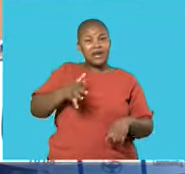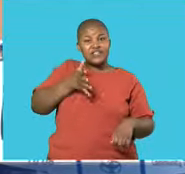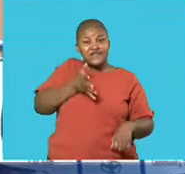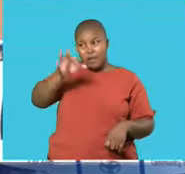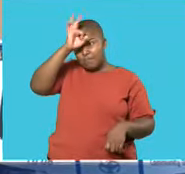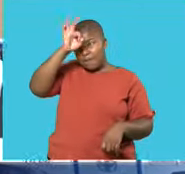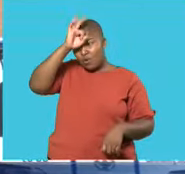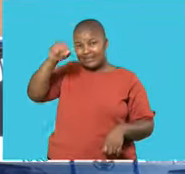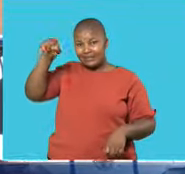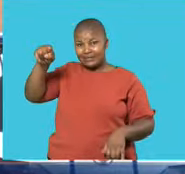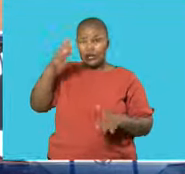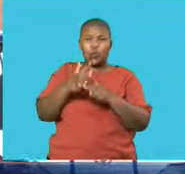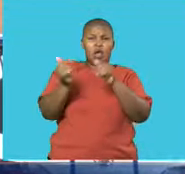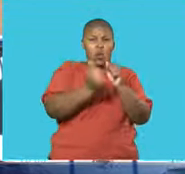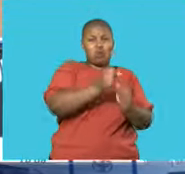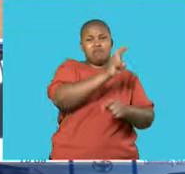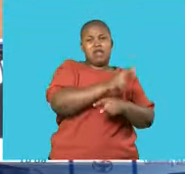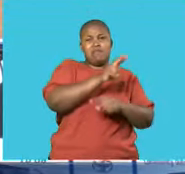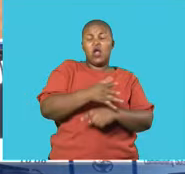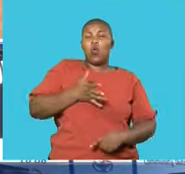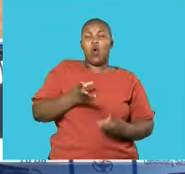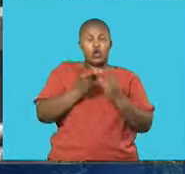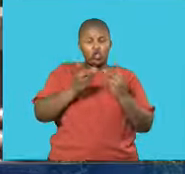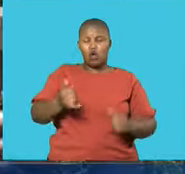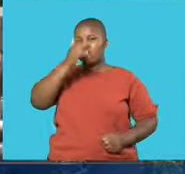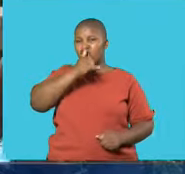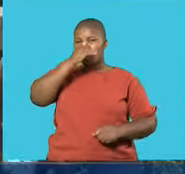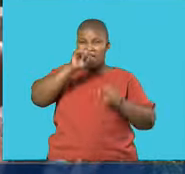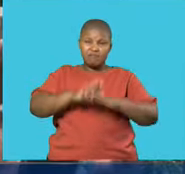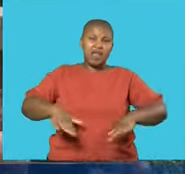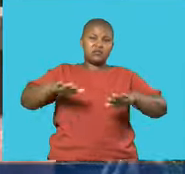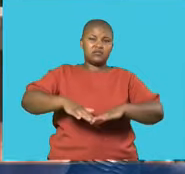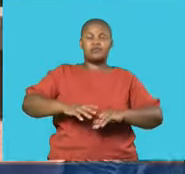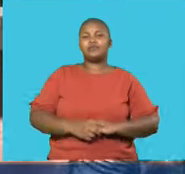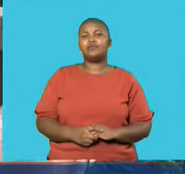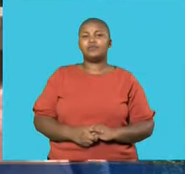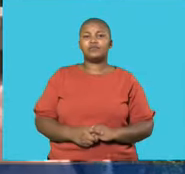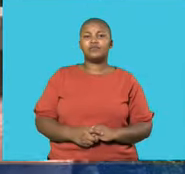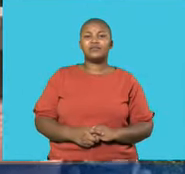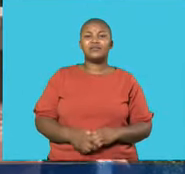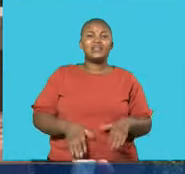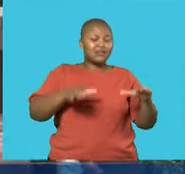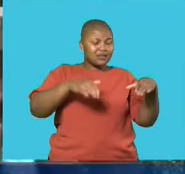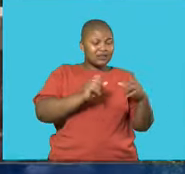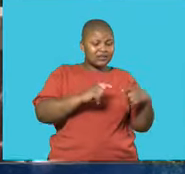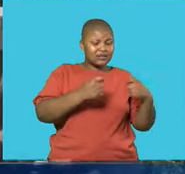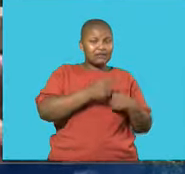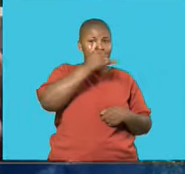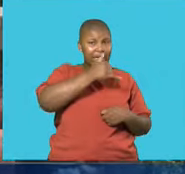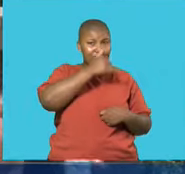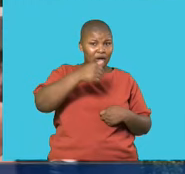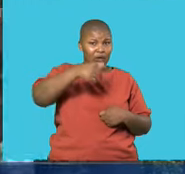ukuze kuqedwe nyanga amaqembu ezigelekeqe kule ndawo. Ithaski yabantu bathengisa ama-drugs lana eduzane,